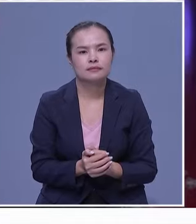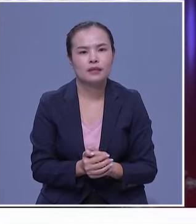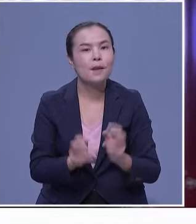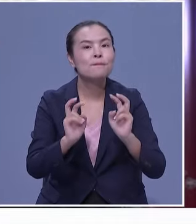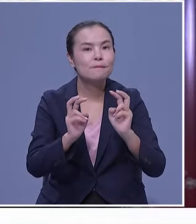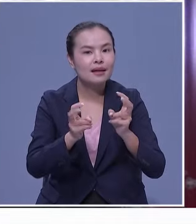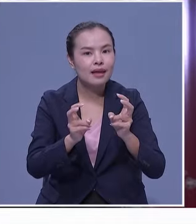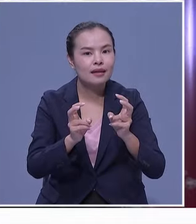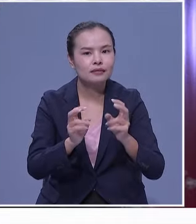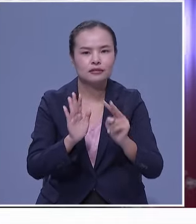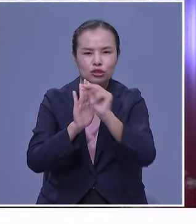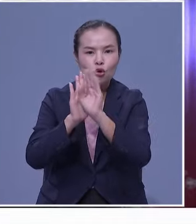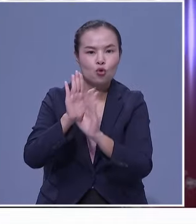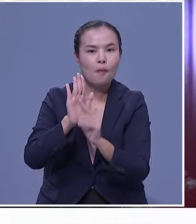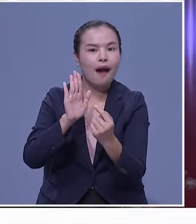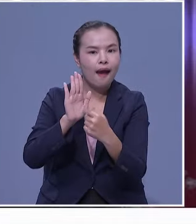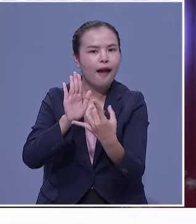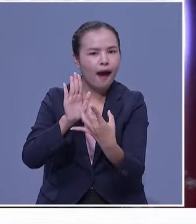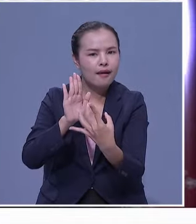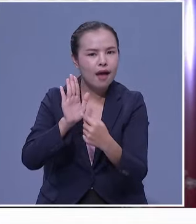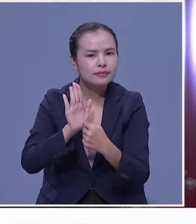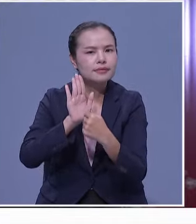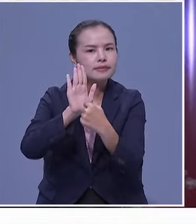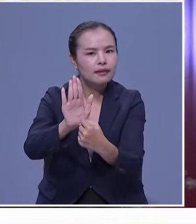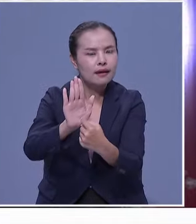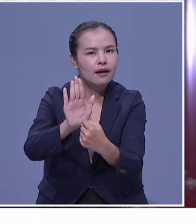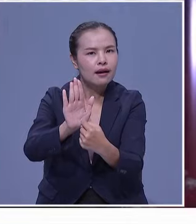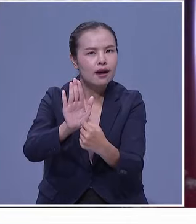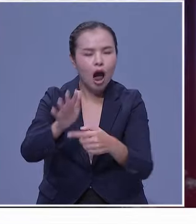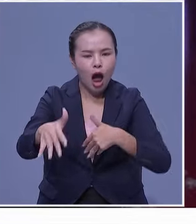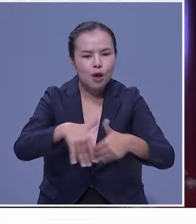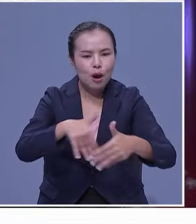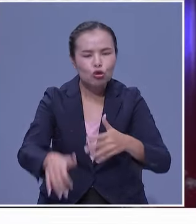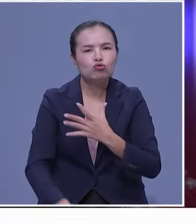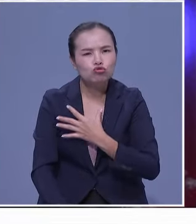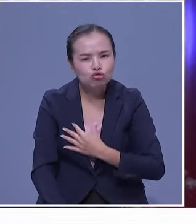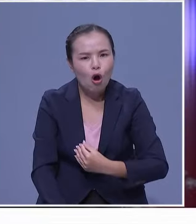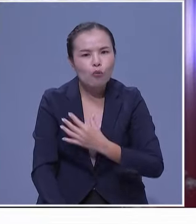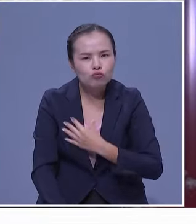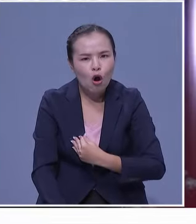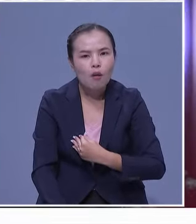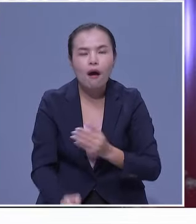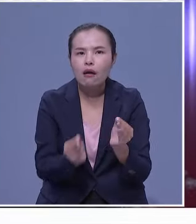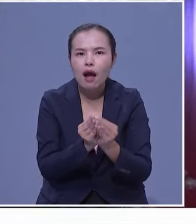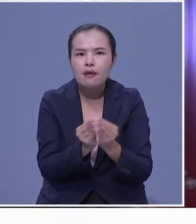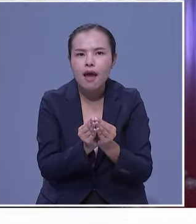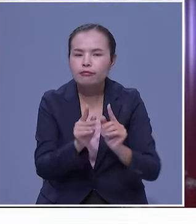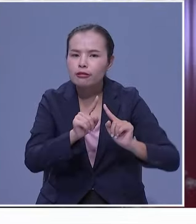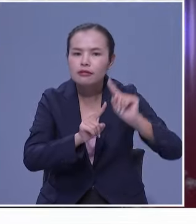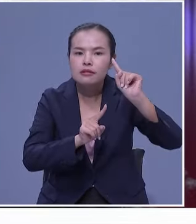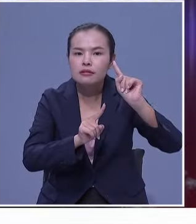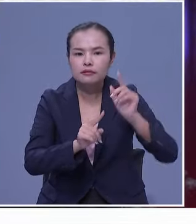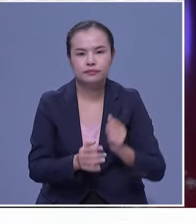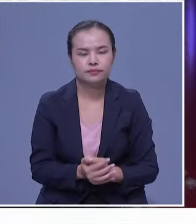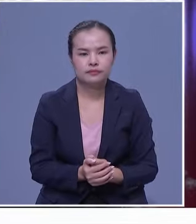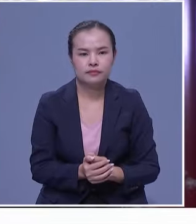ด็นอะไรหรือว่าเอานโยบายอะไรที่จะมาตรึงกระแสความนิยมของพรรคไม่ได้แต่ว่าถ้าดูการ